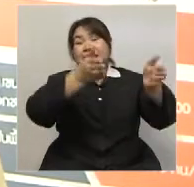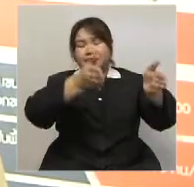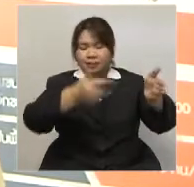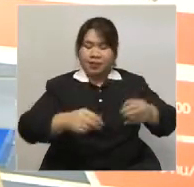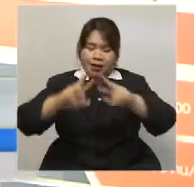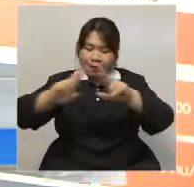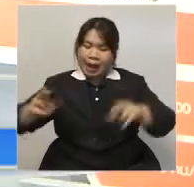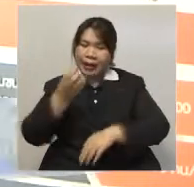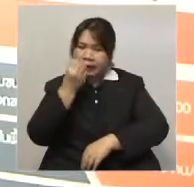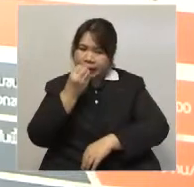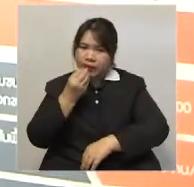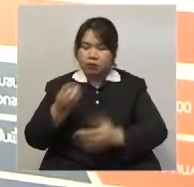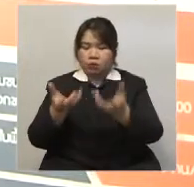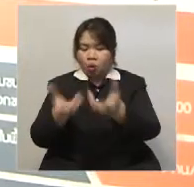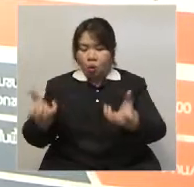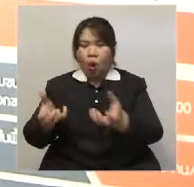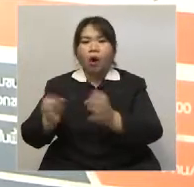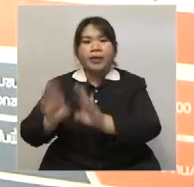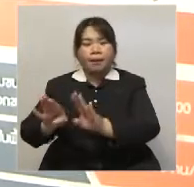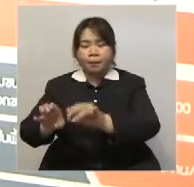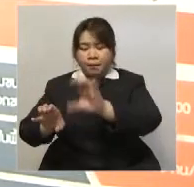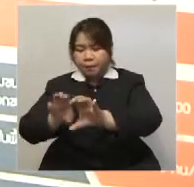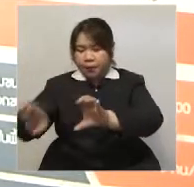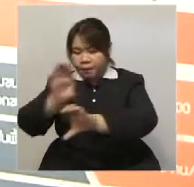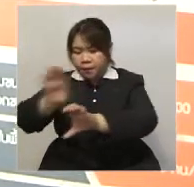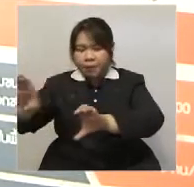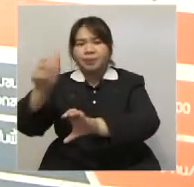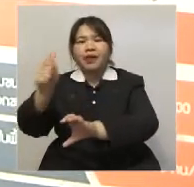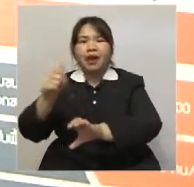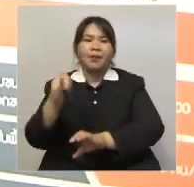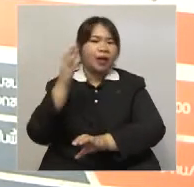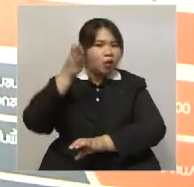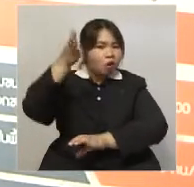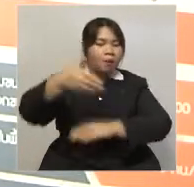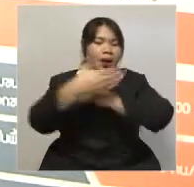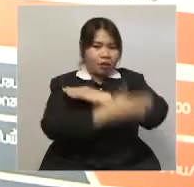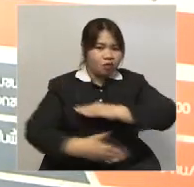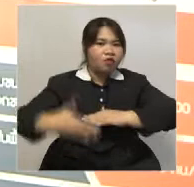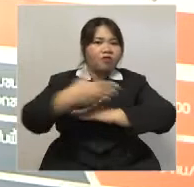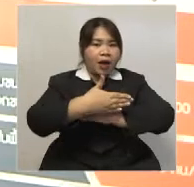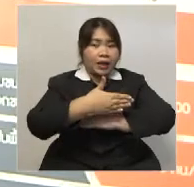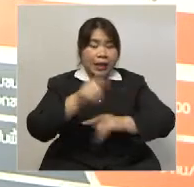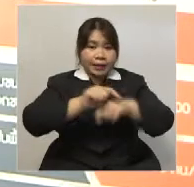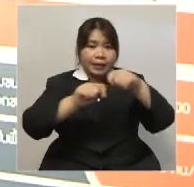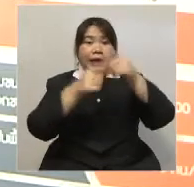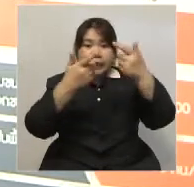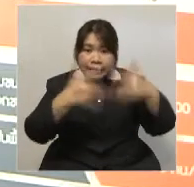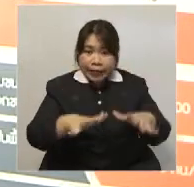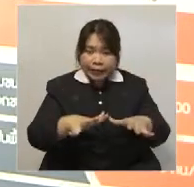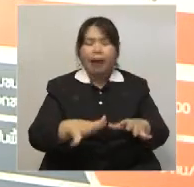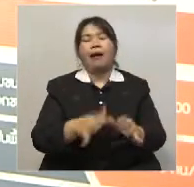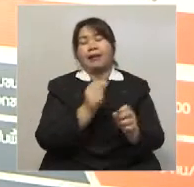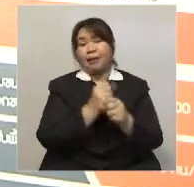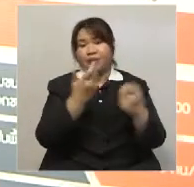ารสร้างเป็นคลังสินค้าสำหรับรองรับการกระจายตัวของรถไฟที่จะมานะครับก็ต้องข